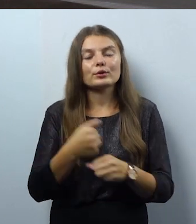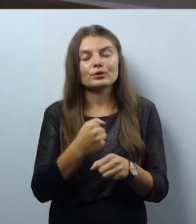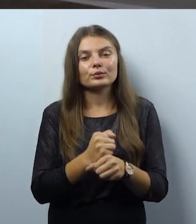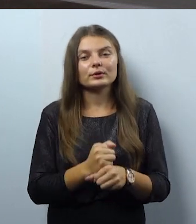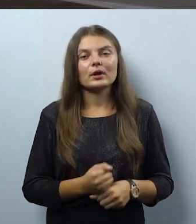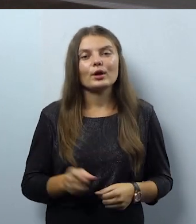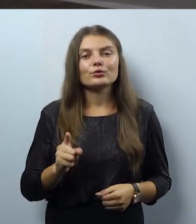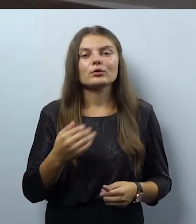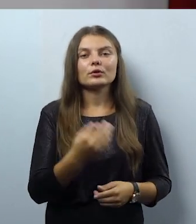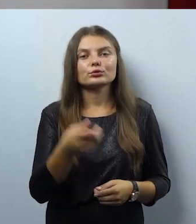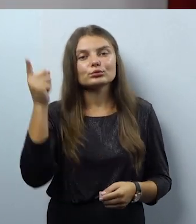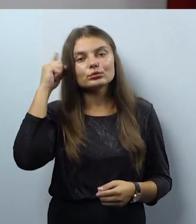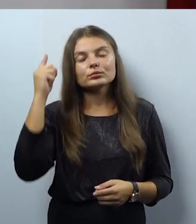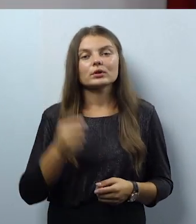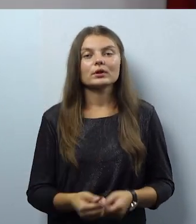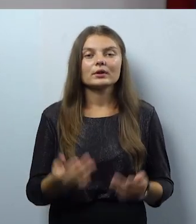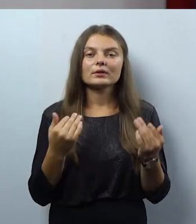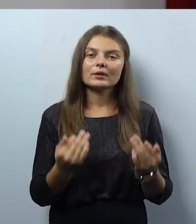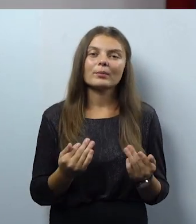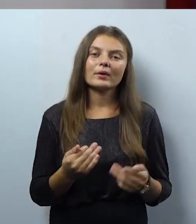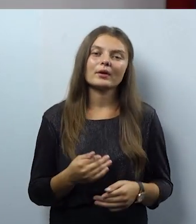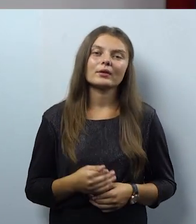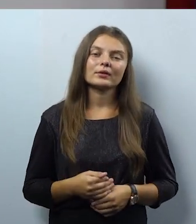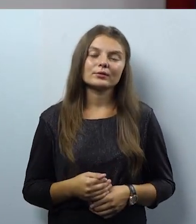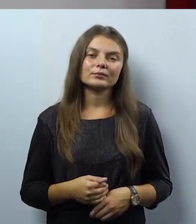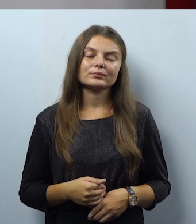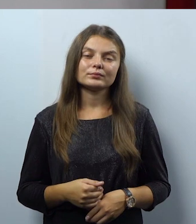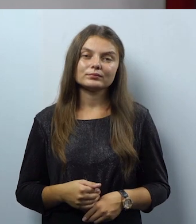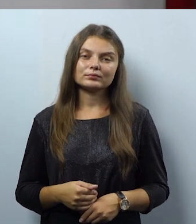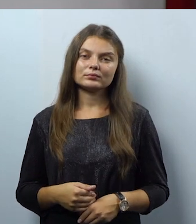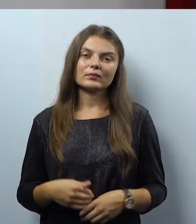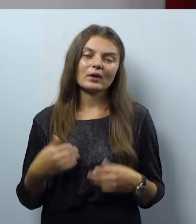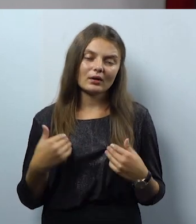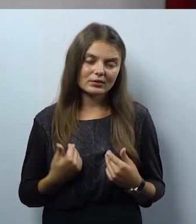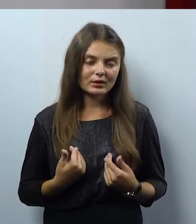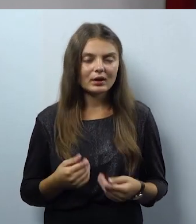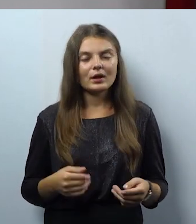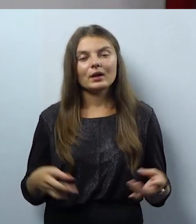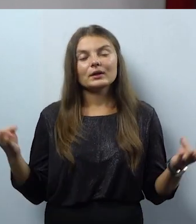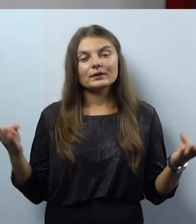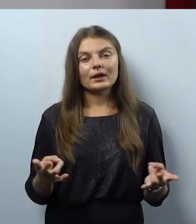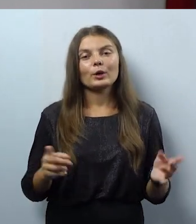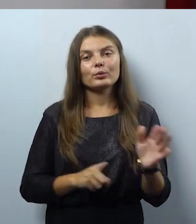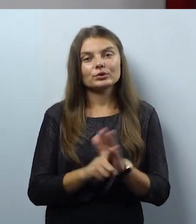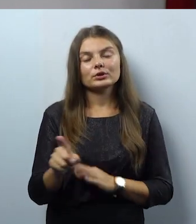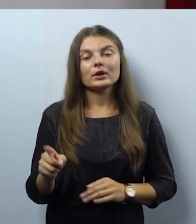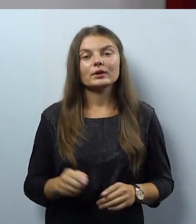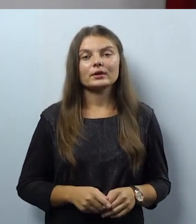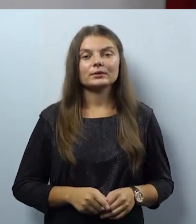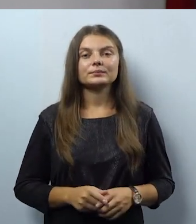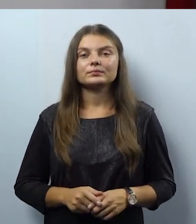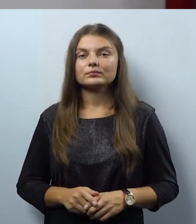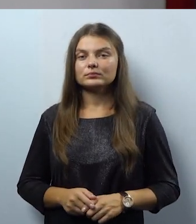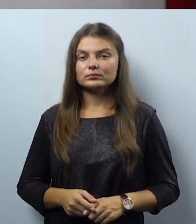думку? Розумієте, тепер, на жаль, на превеликий жаль, ми тепер маємо починати все з нуля. Угу. Тобто,